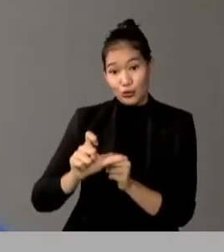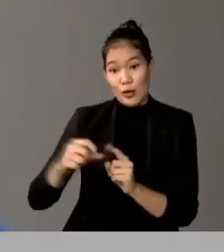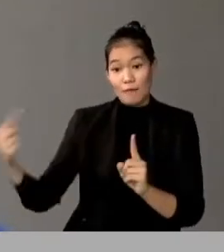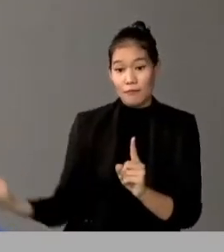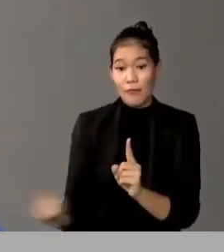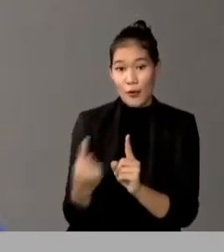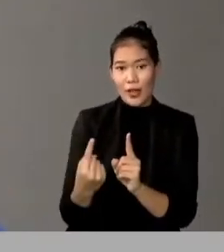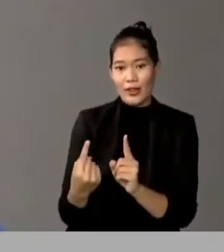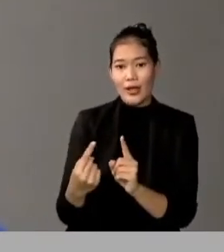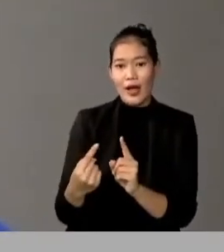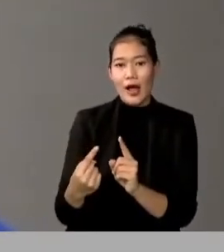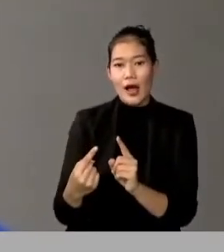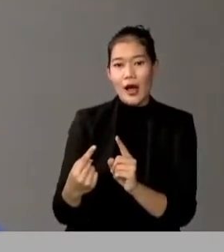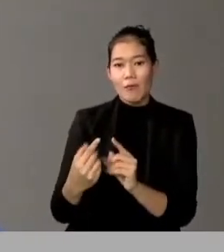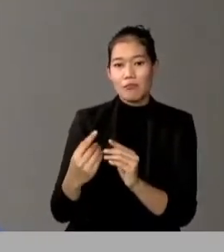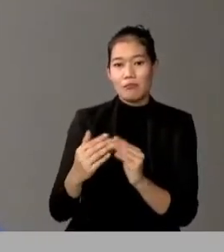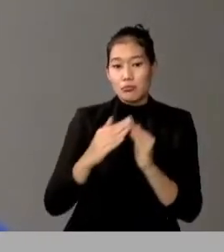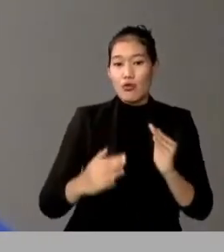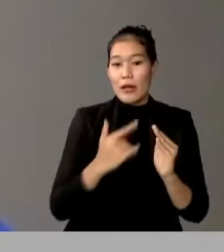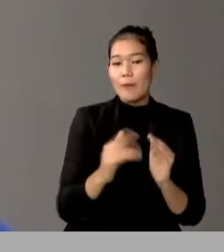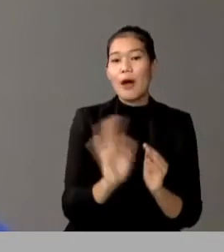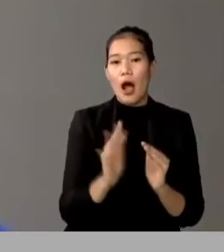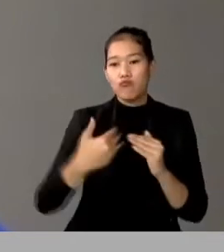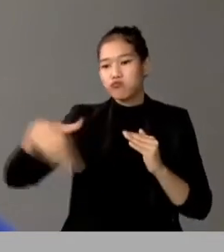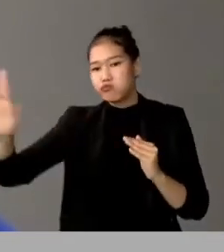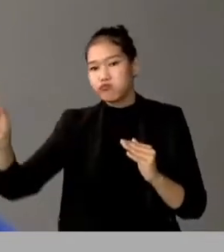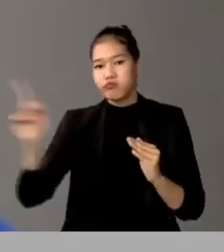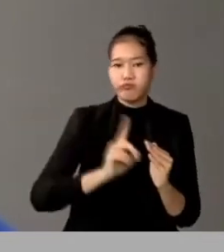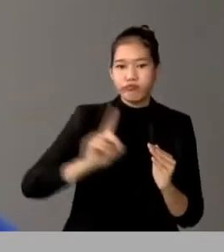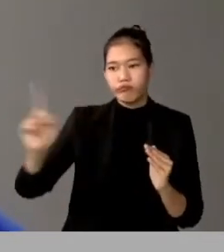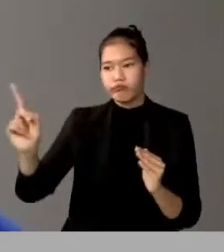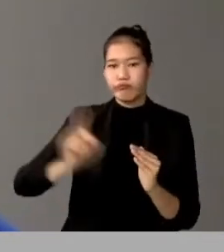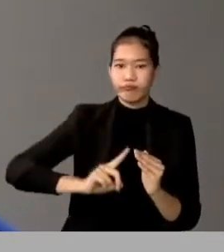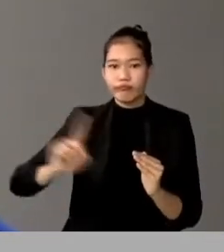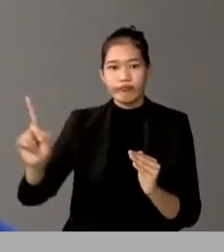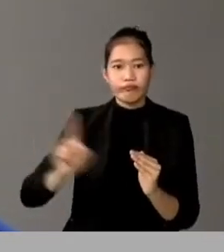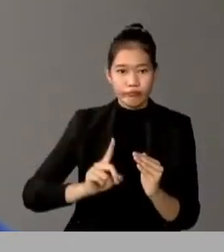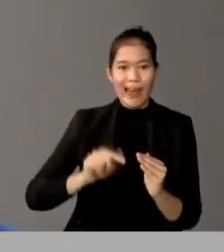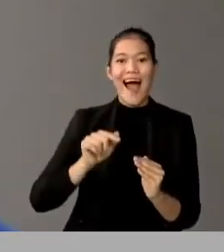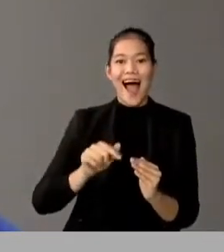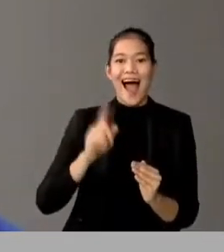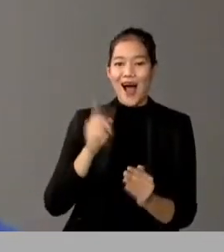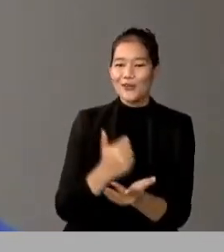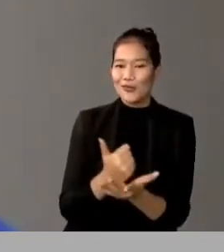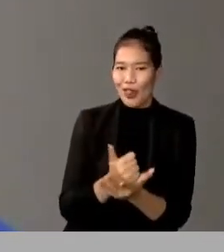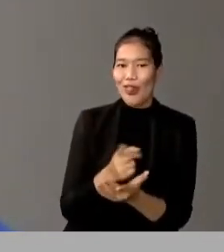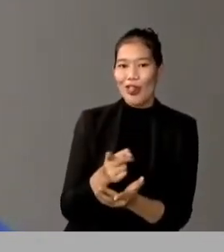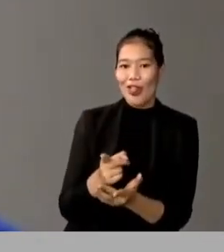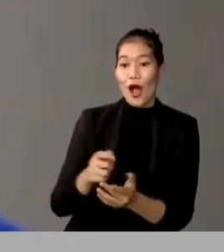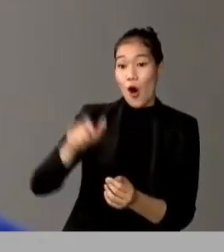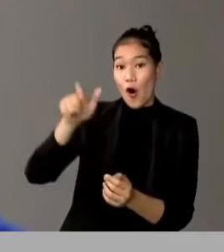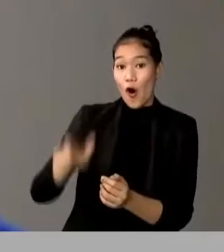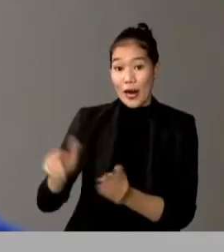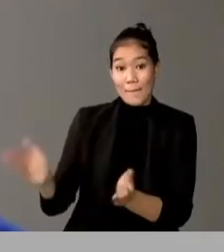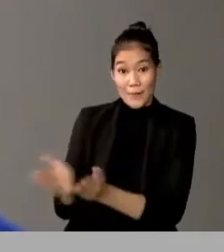datang pulang hari atau karena satu dan lain hal harus keluar rumah Anda harus dipakaikan betul bahwa